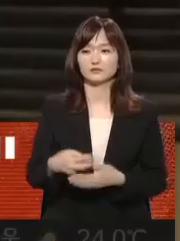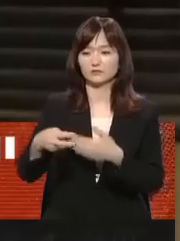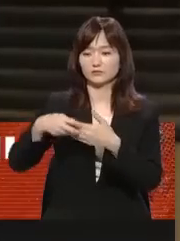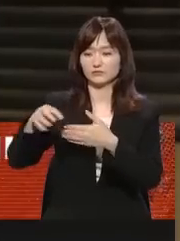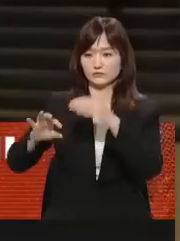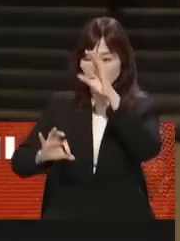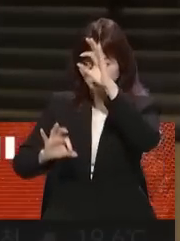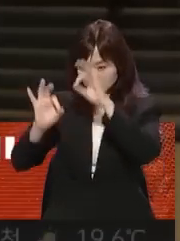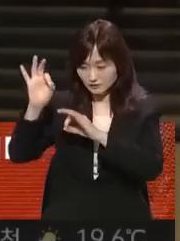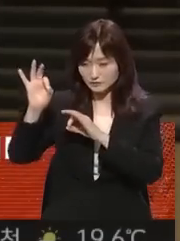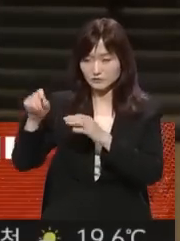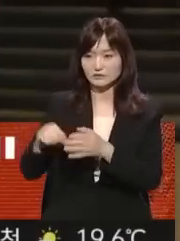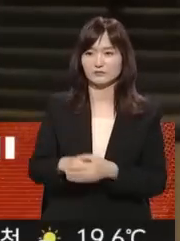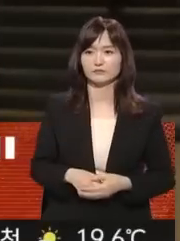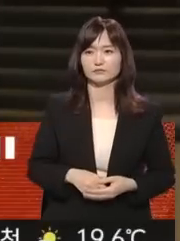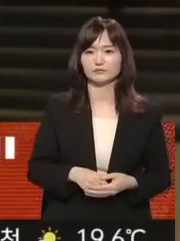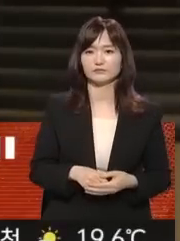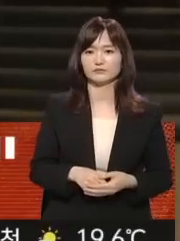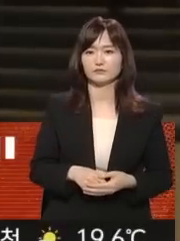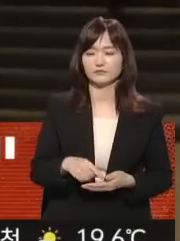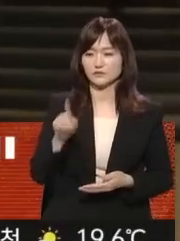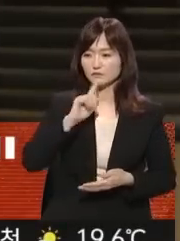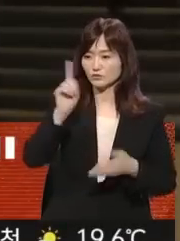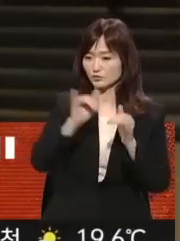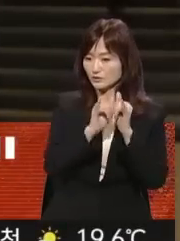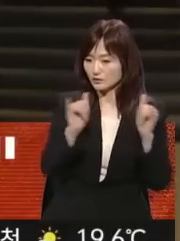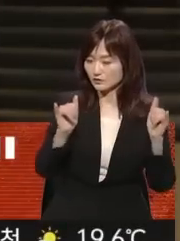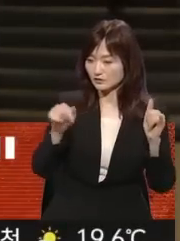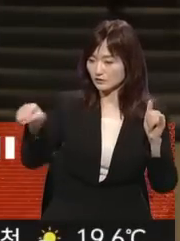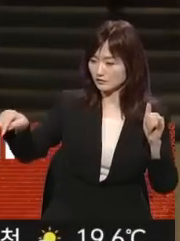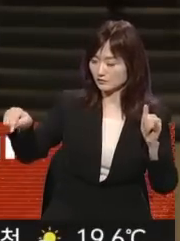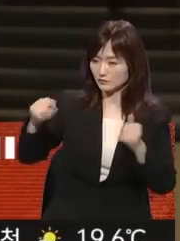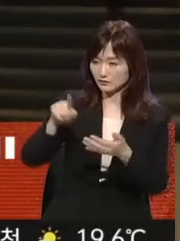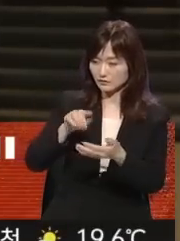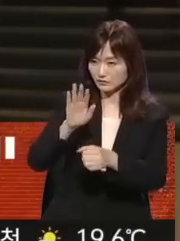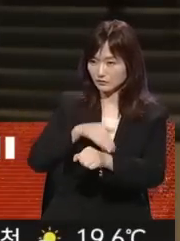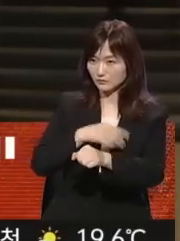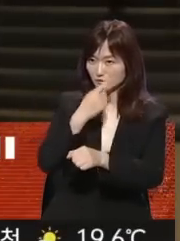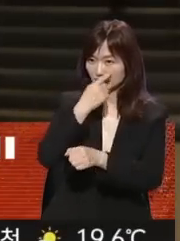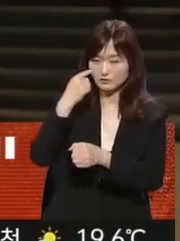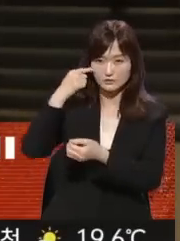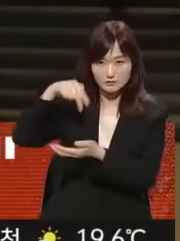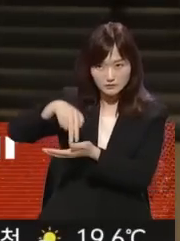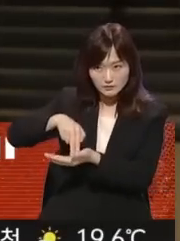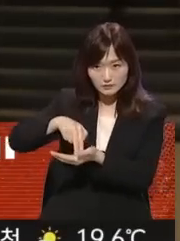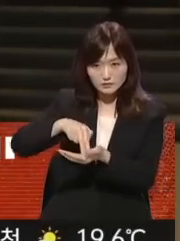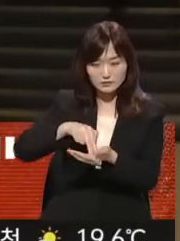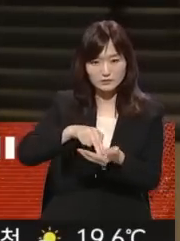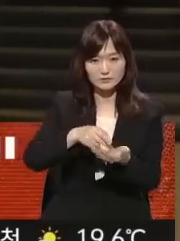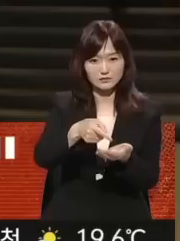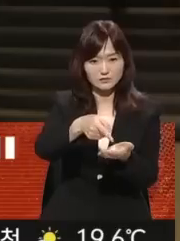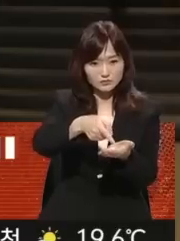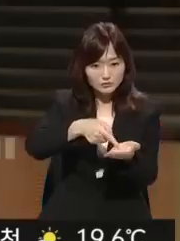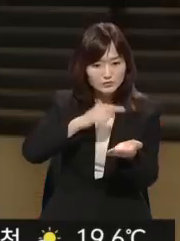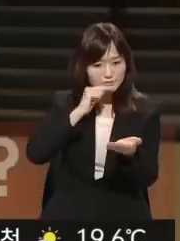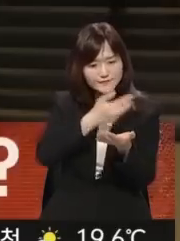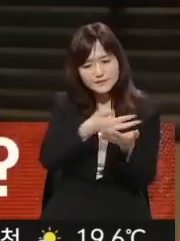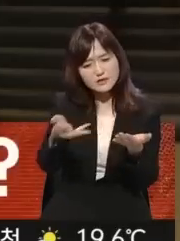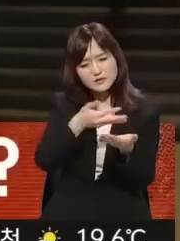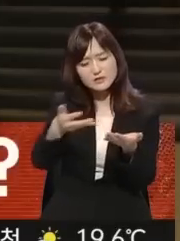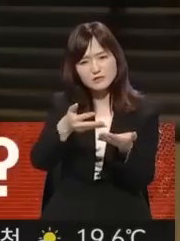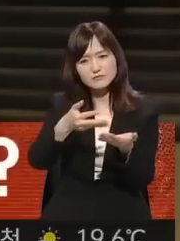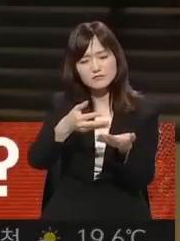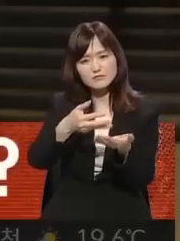건 이쪽에서 원고 측에서 상대방이 잘못했다는 걸 입증을 해야 되는데 과다 출혈이 발생했는데 조치를 제대로 취하지 않아서이